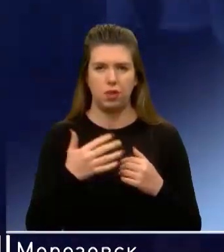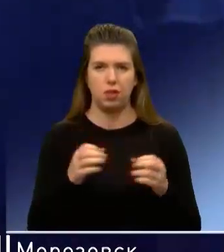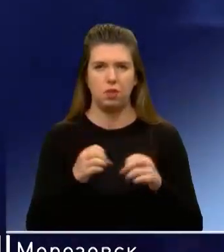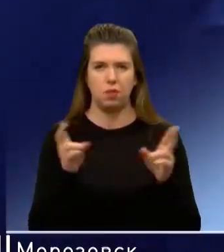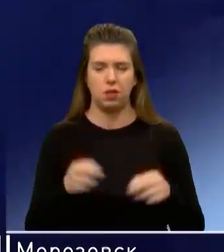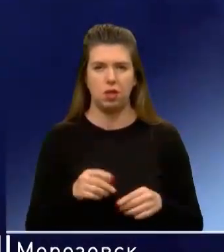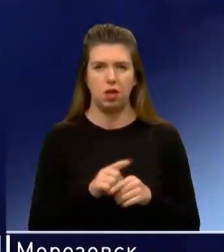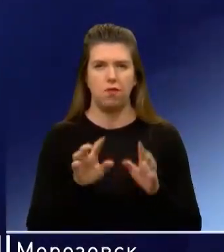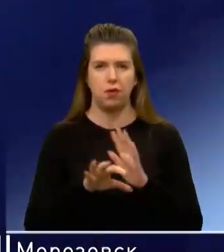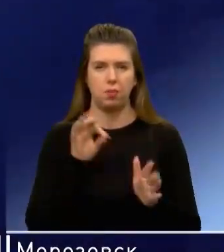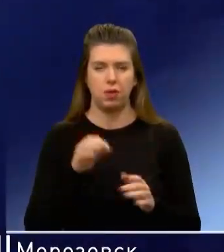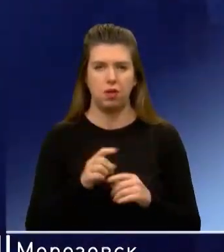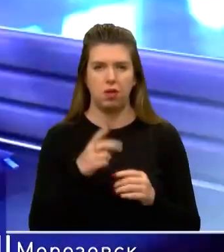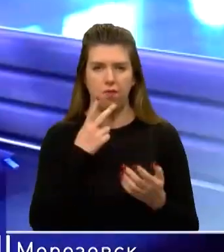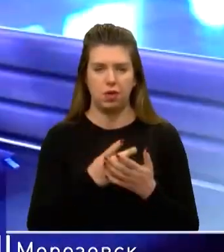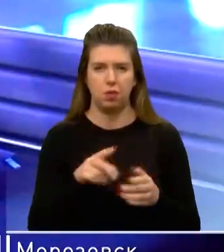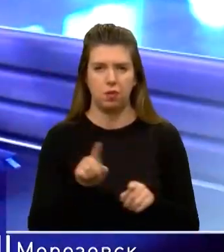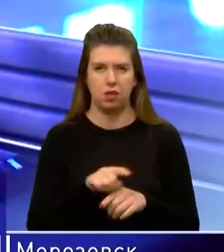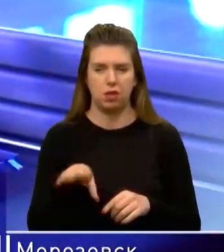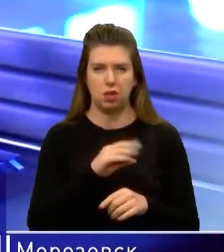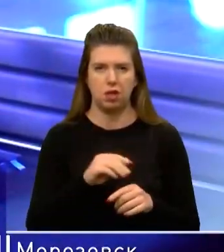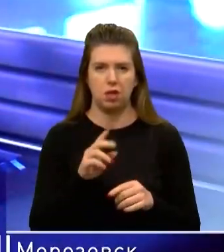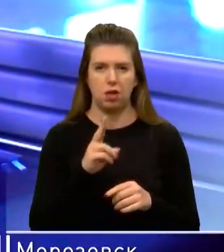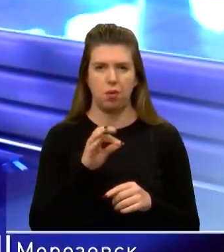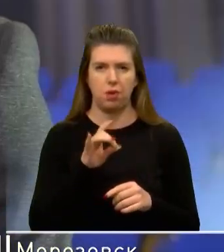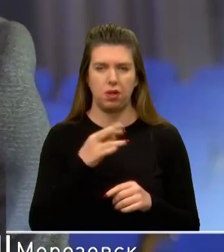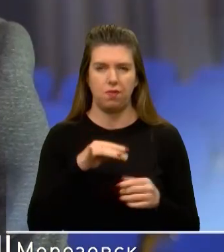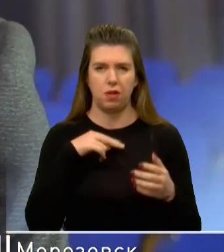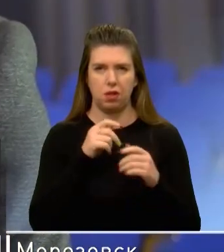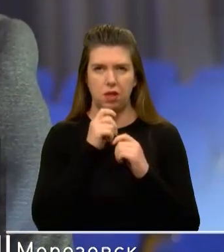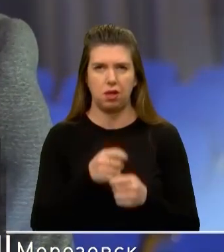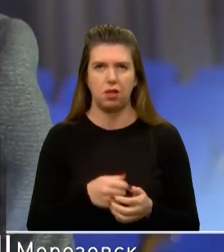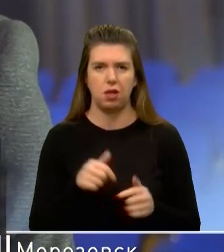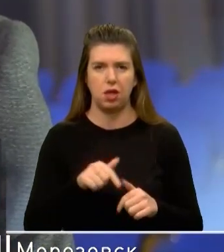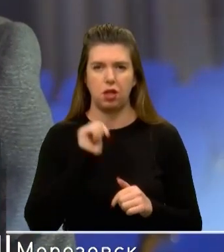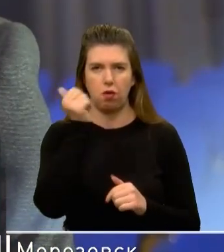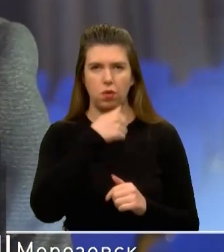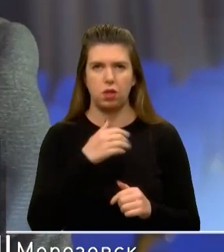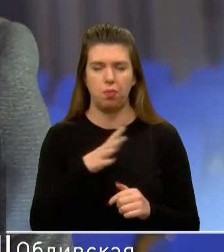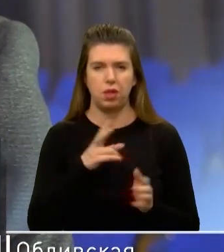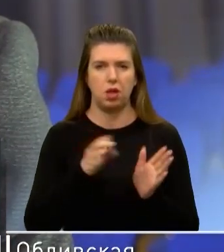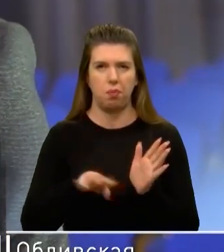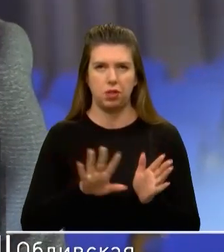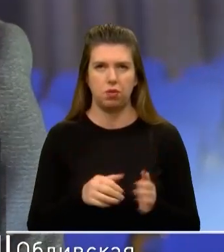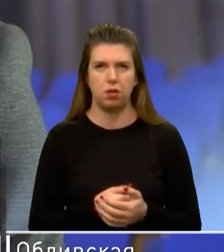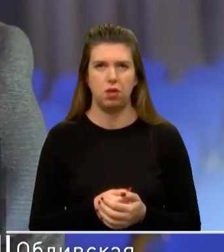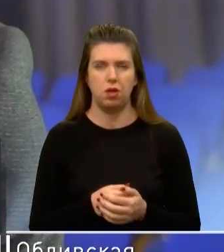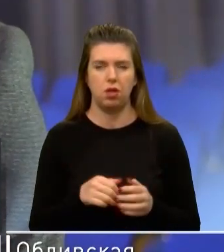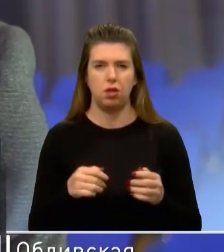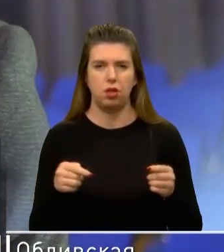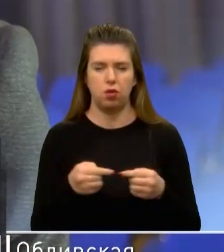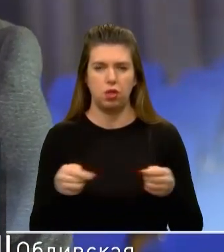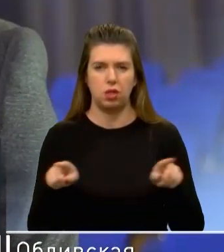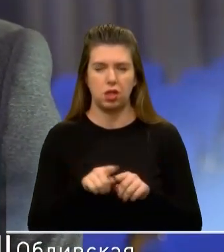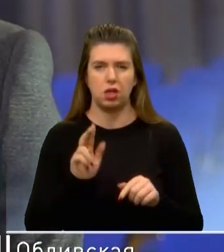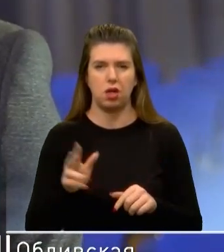специалистов уны ведомственных отраслевых и корпоративных наград этот год он был непростой точно так же